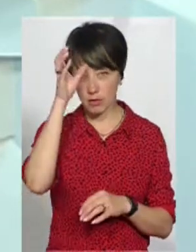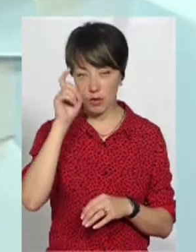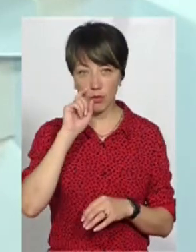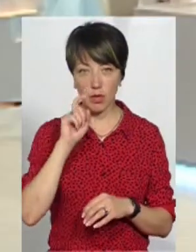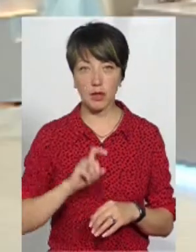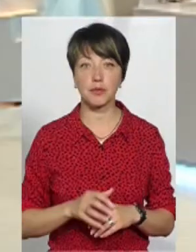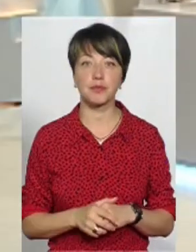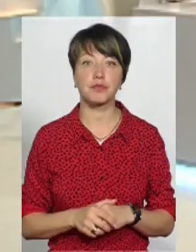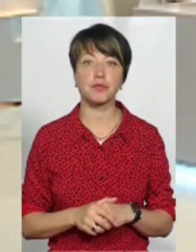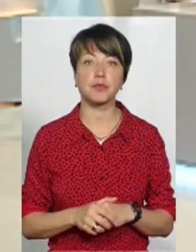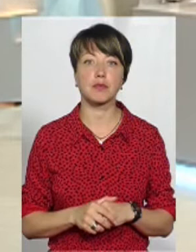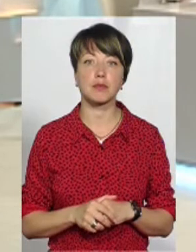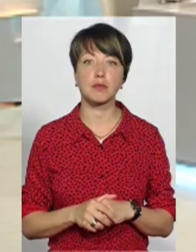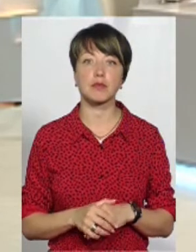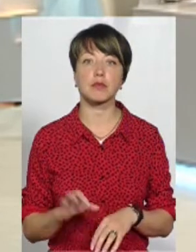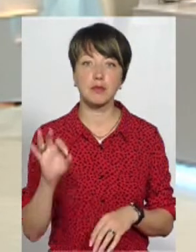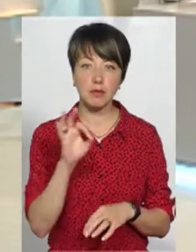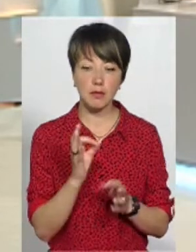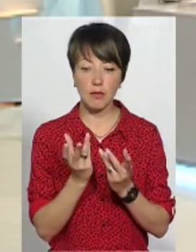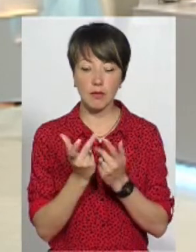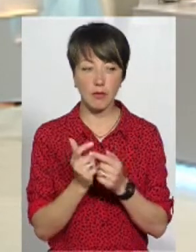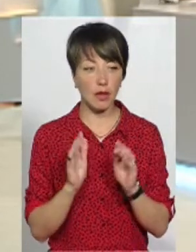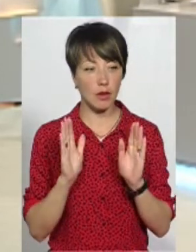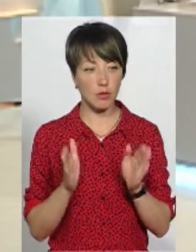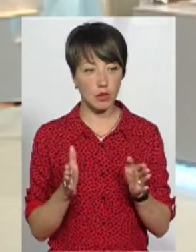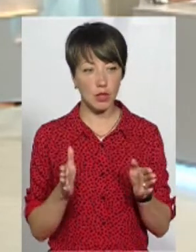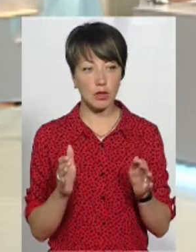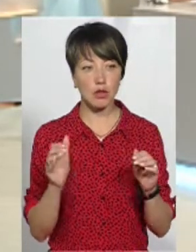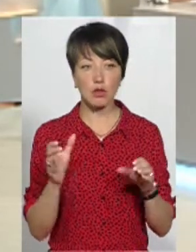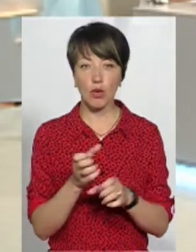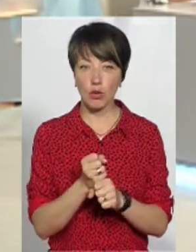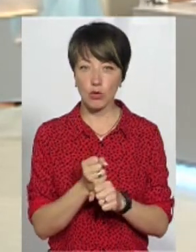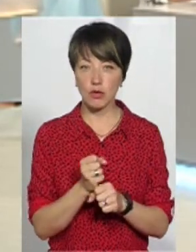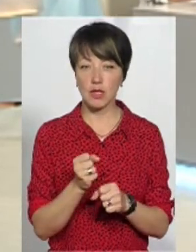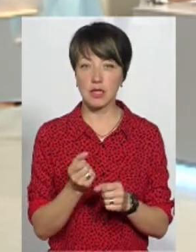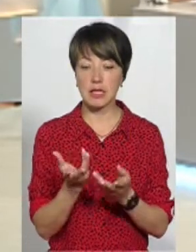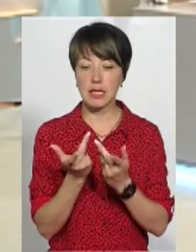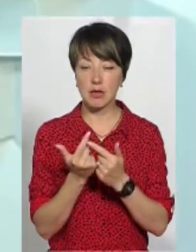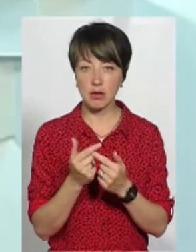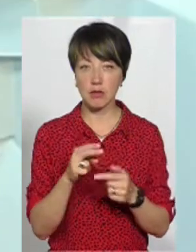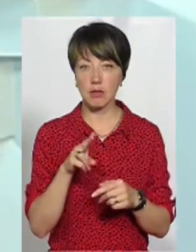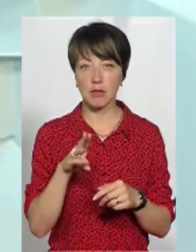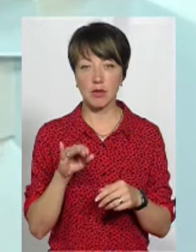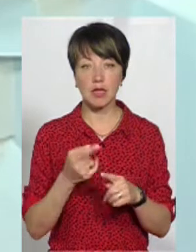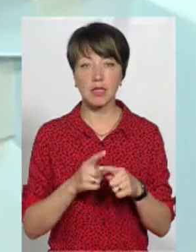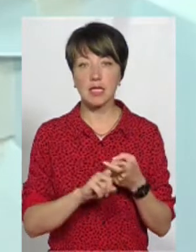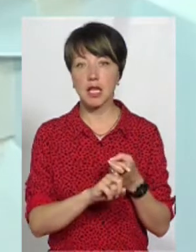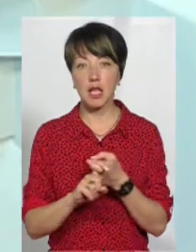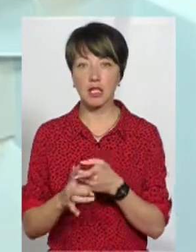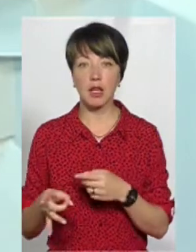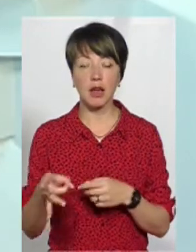Україні. Хотілося б уточнити стосовно кількості. Чи буде вона скорочуватись в області? Перш за все, це залежить від